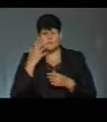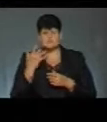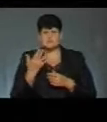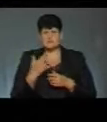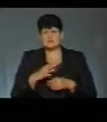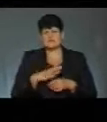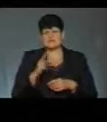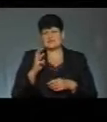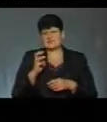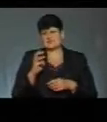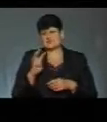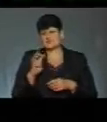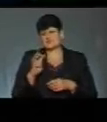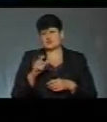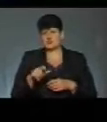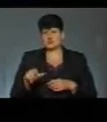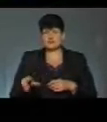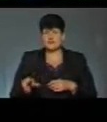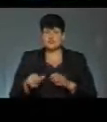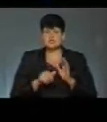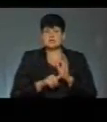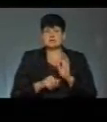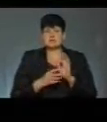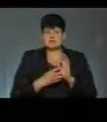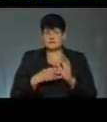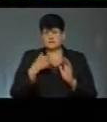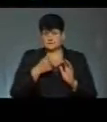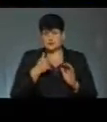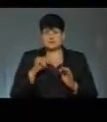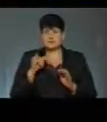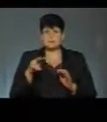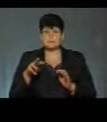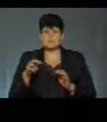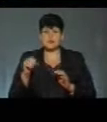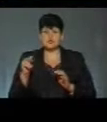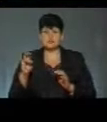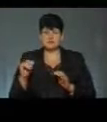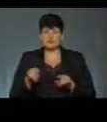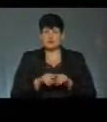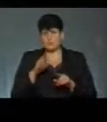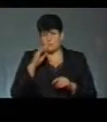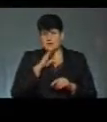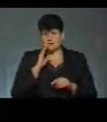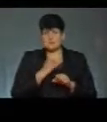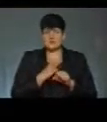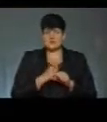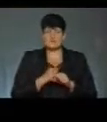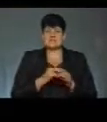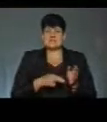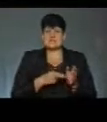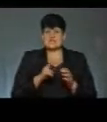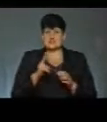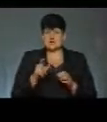було, 300-400 чоловік. 69-річний Іван Мечник, як і його батьки, працював залізничником.